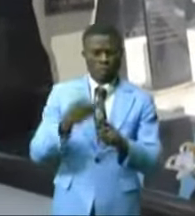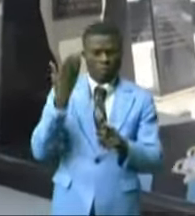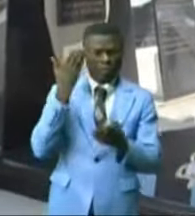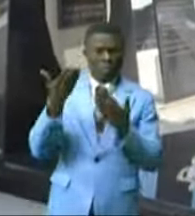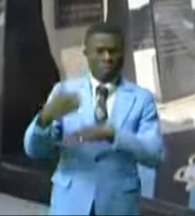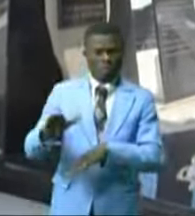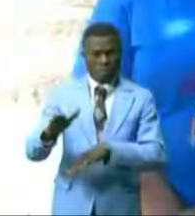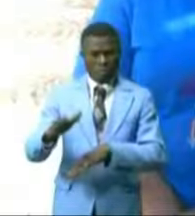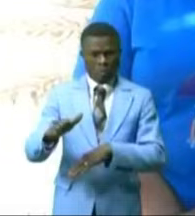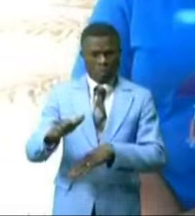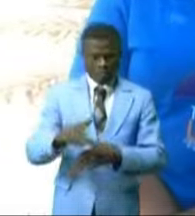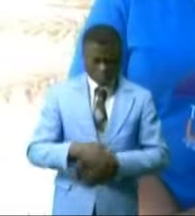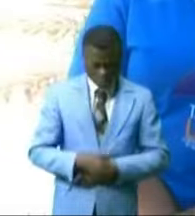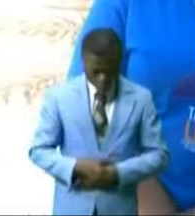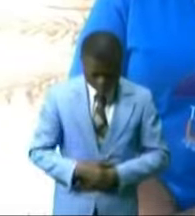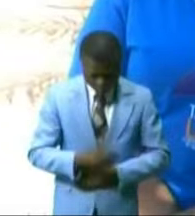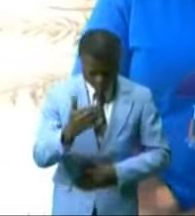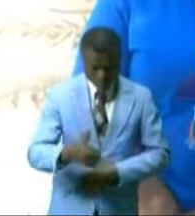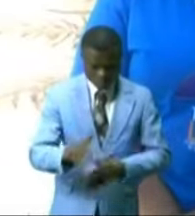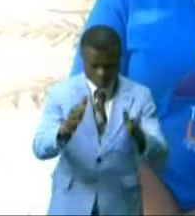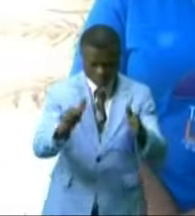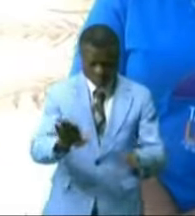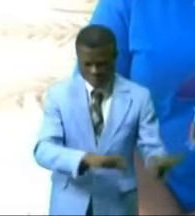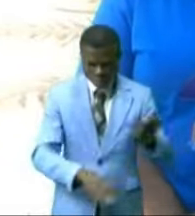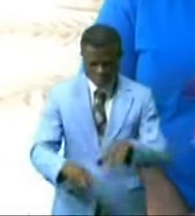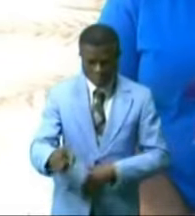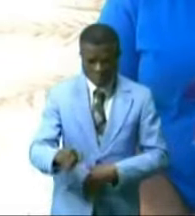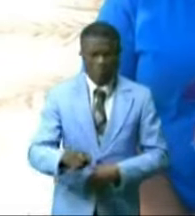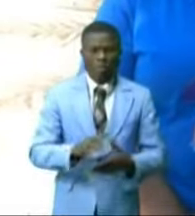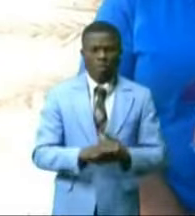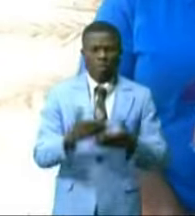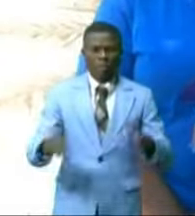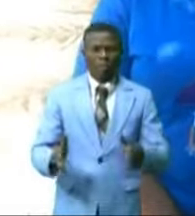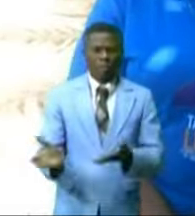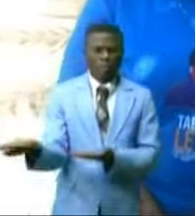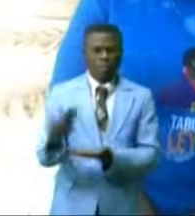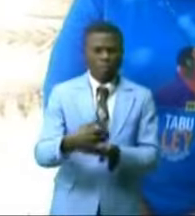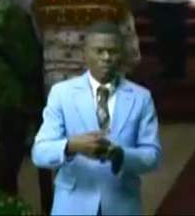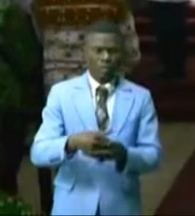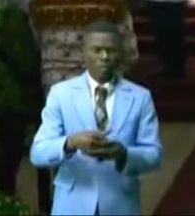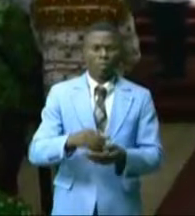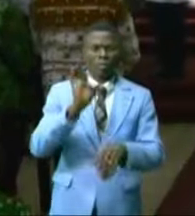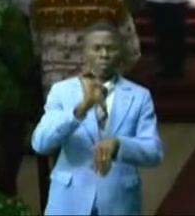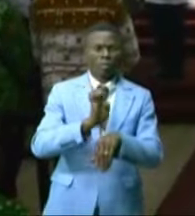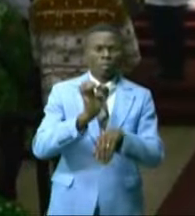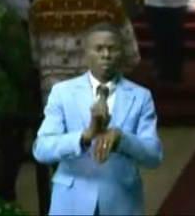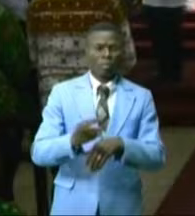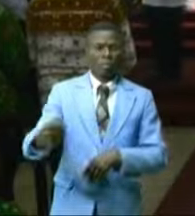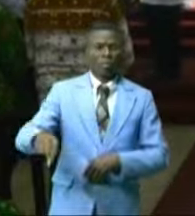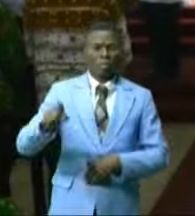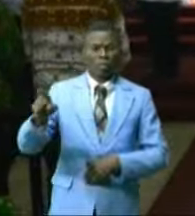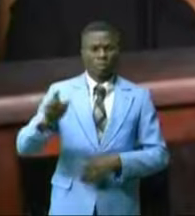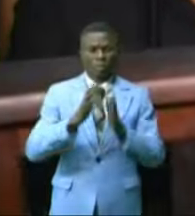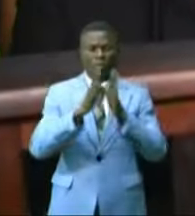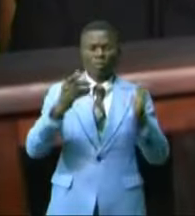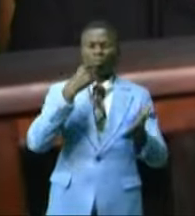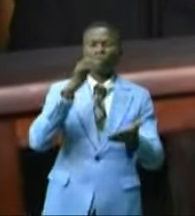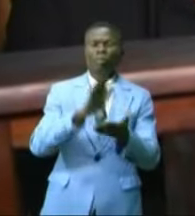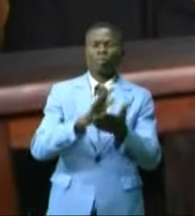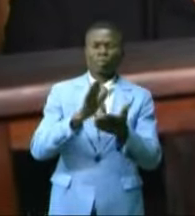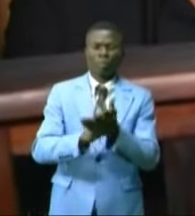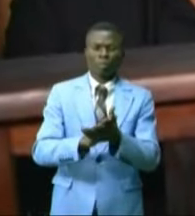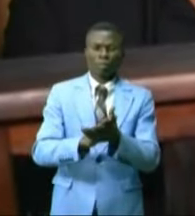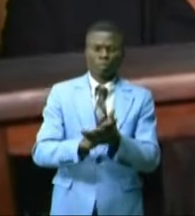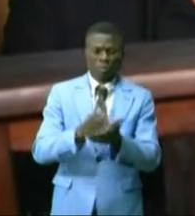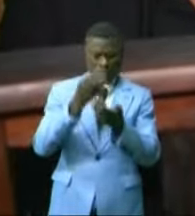disparu se sont inclinés devant sa tombe. Après recueillement, direction Fatima à Gombe pour une messe d'action des